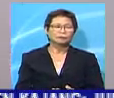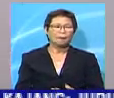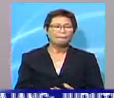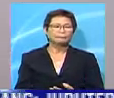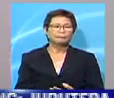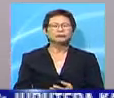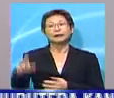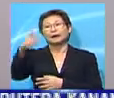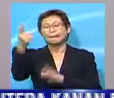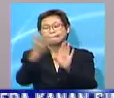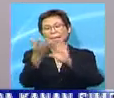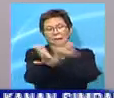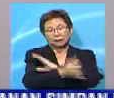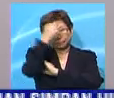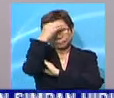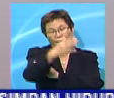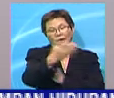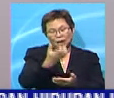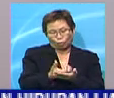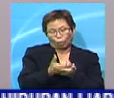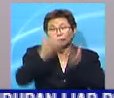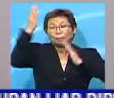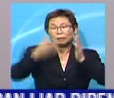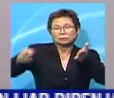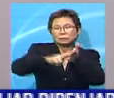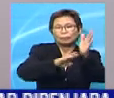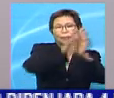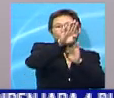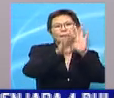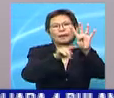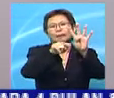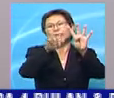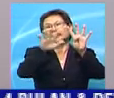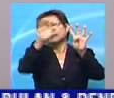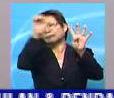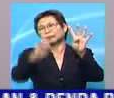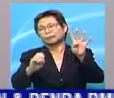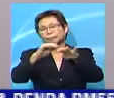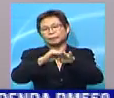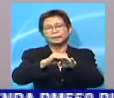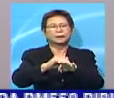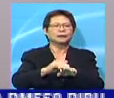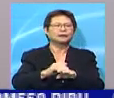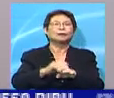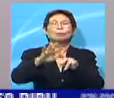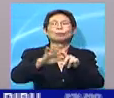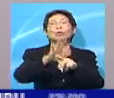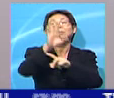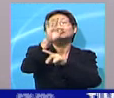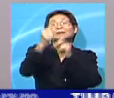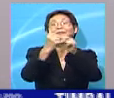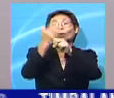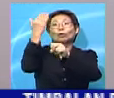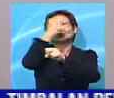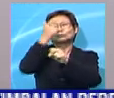dalam perkembangan lain bank negara memaklumkan Ekonomi Malaysia mencatat pertumbuhan 4.5% pada suku keempat tahun lalu disokong